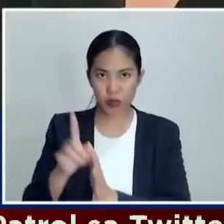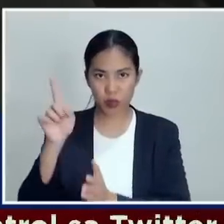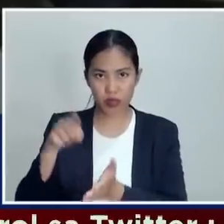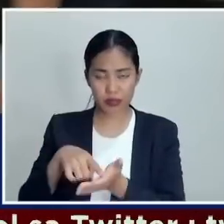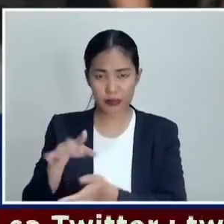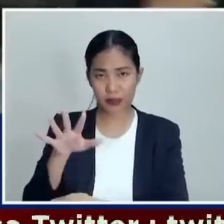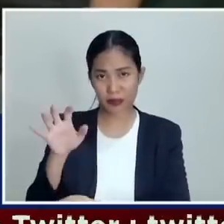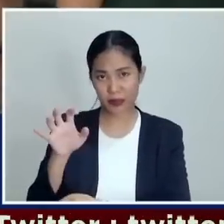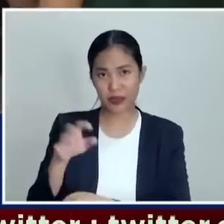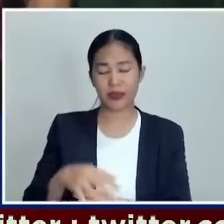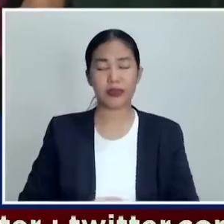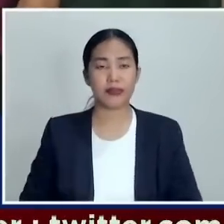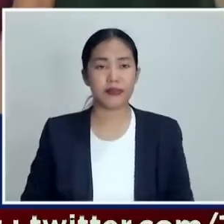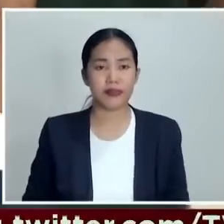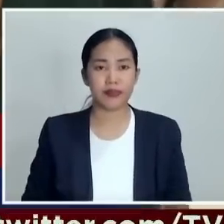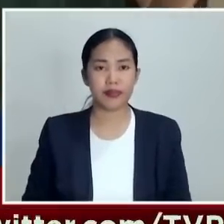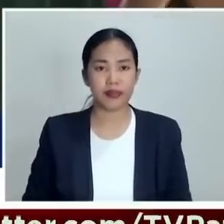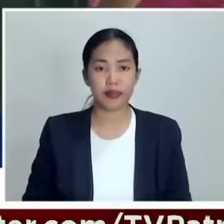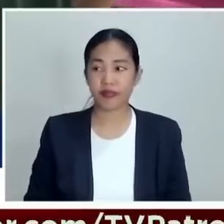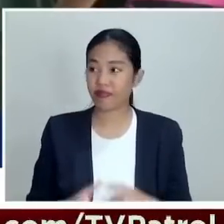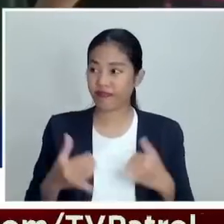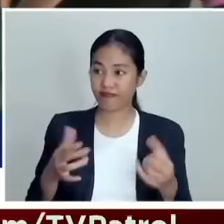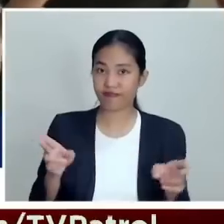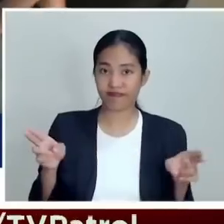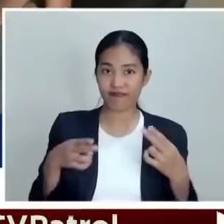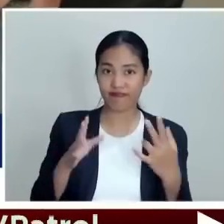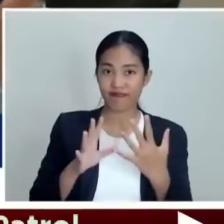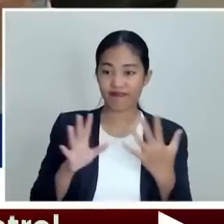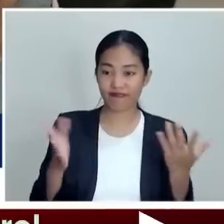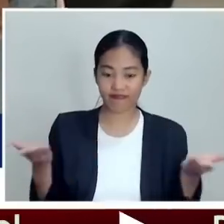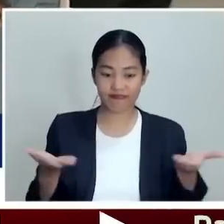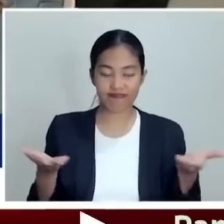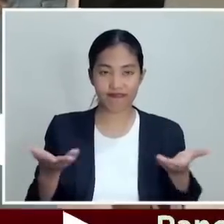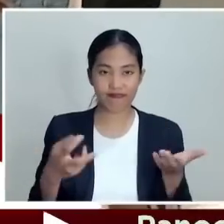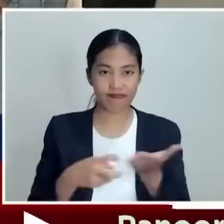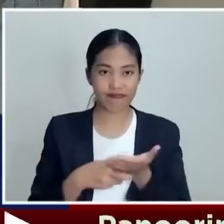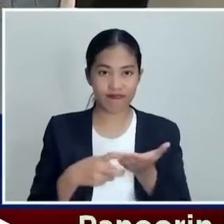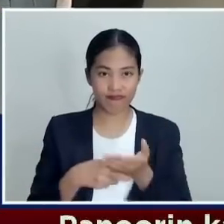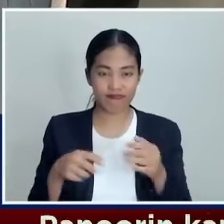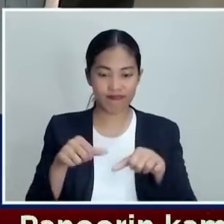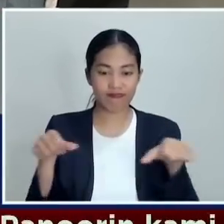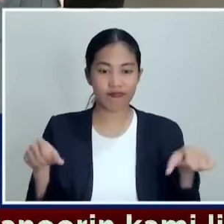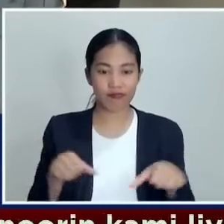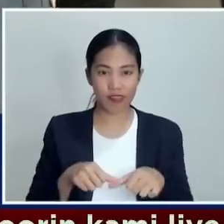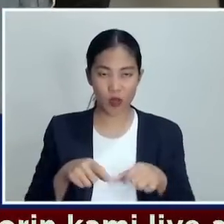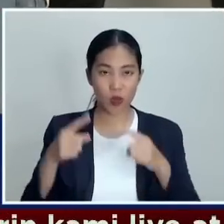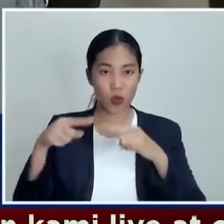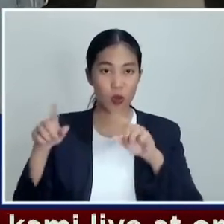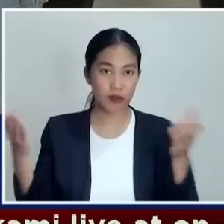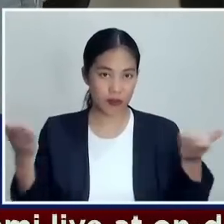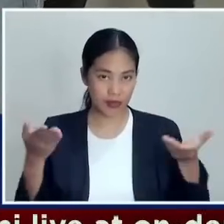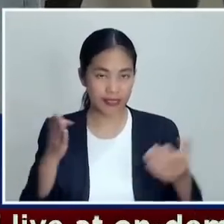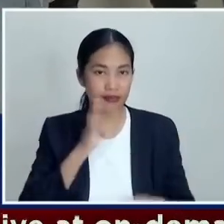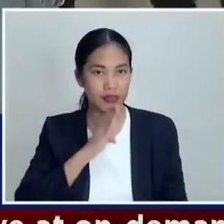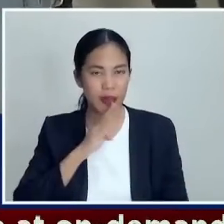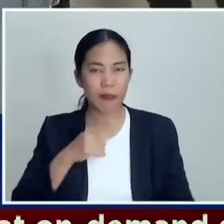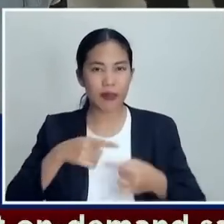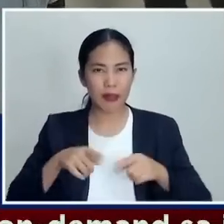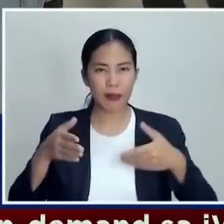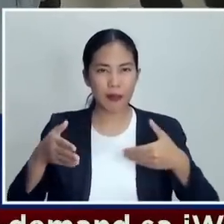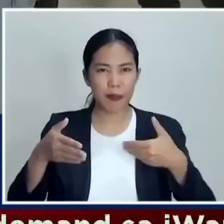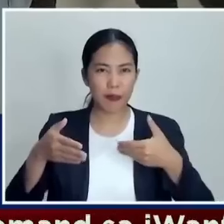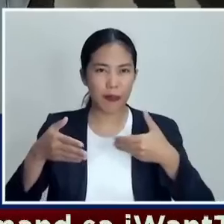yan. Maikli pa ang pila dito sa ticketing area papuntang Bicol. Pero habang papalapit ang araw, papunta sa